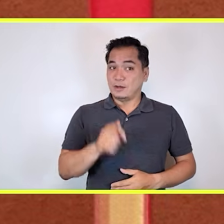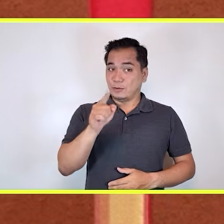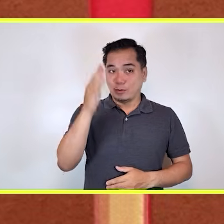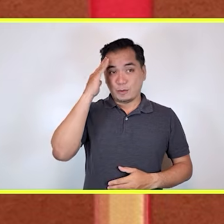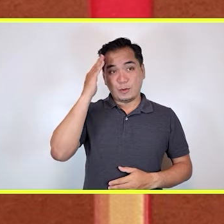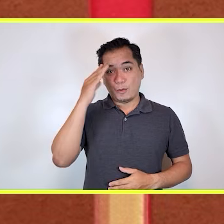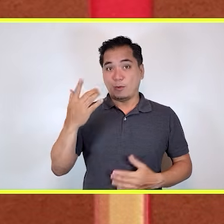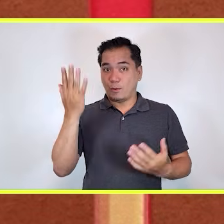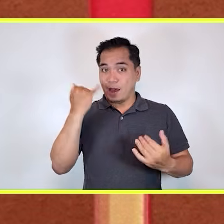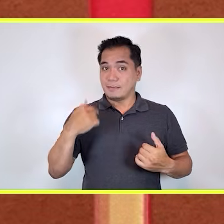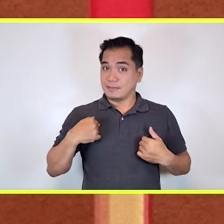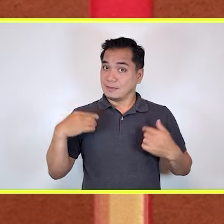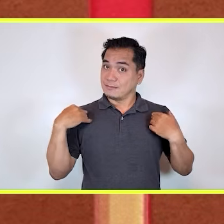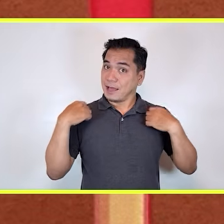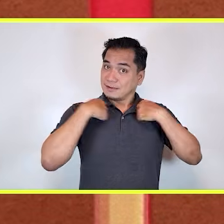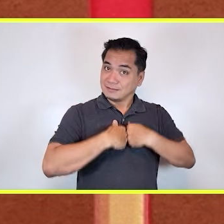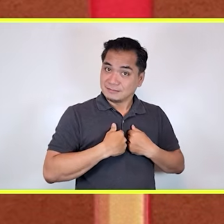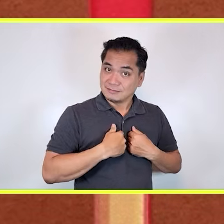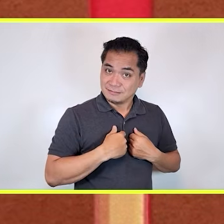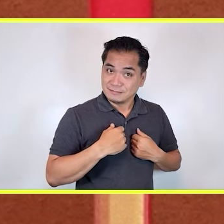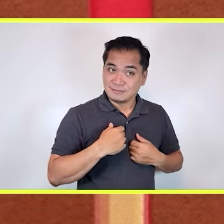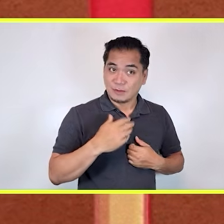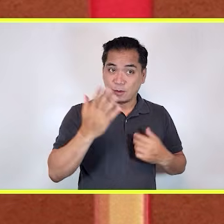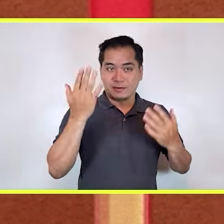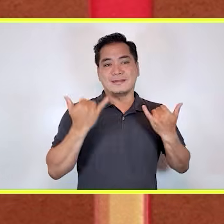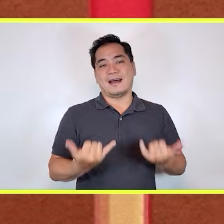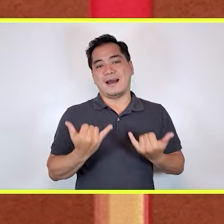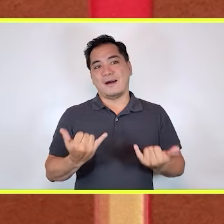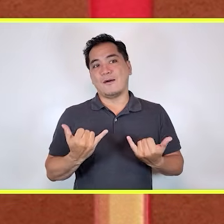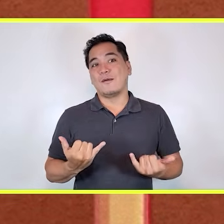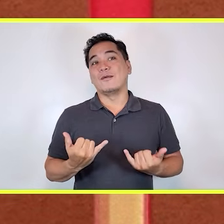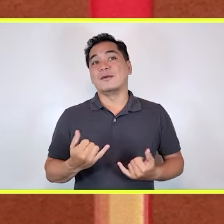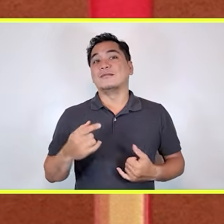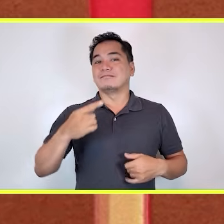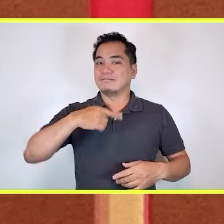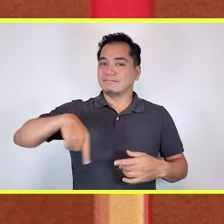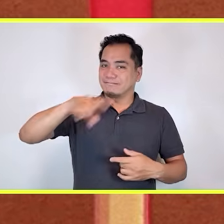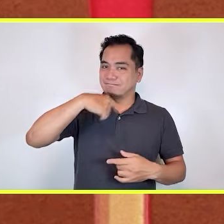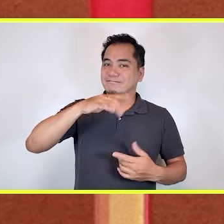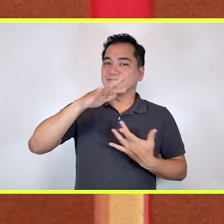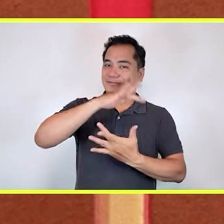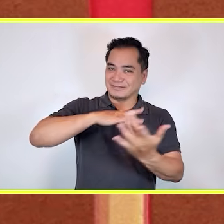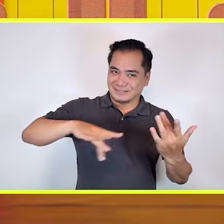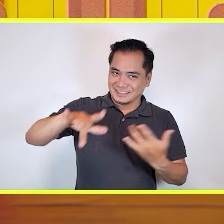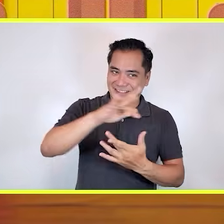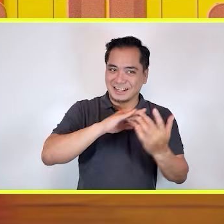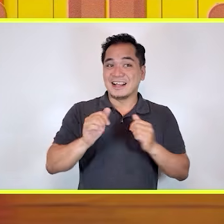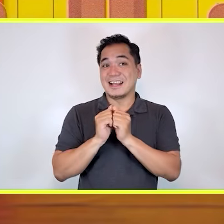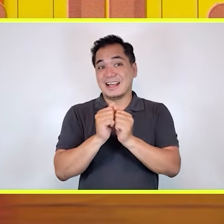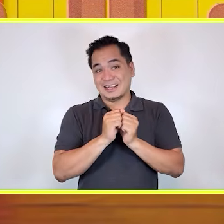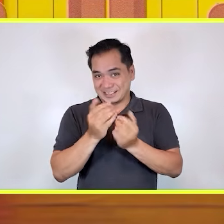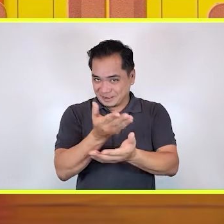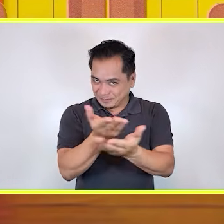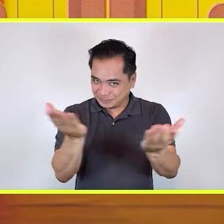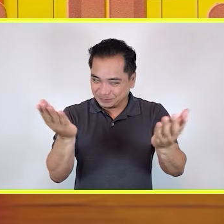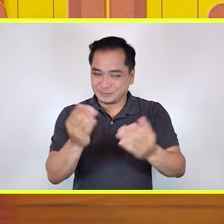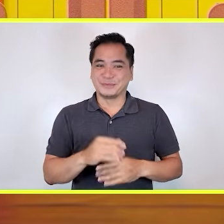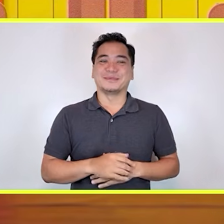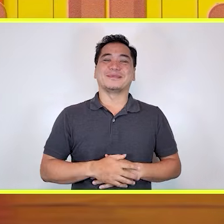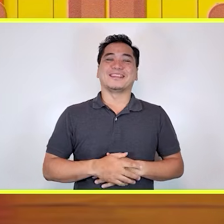Alam nyo ba kung bakit ako may bag? Dahil ngayong araw, mamamasyal ako. Kasama